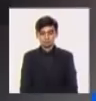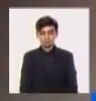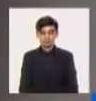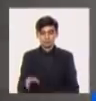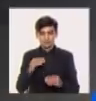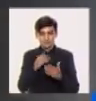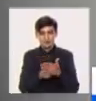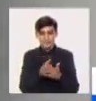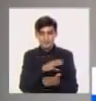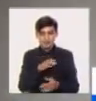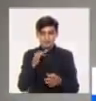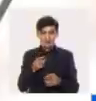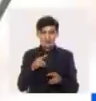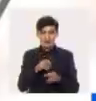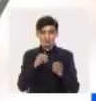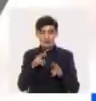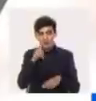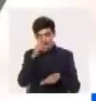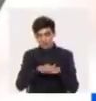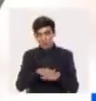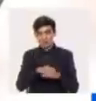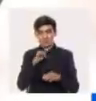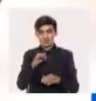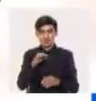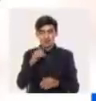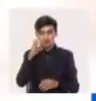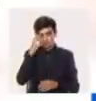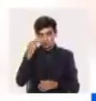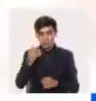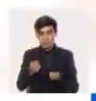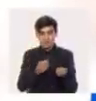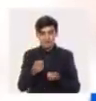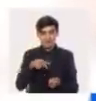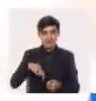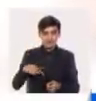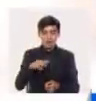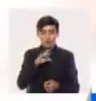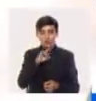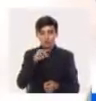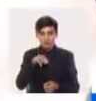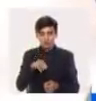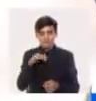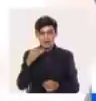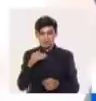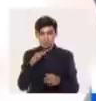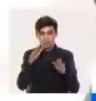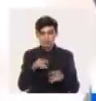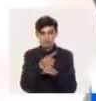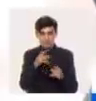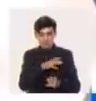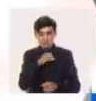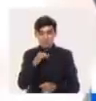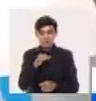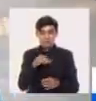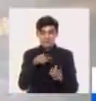Сүйінші хабарда азаматтарға арналған үкімет мемлекетті корпорациясының басқарушы директор Мұрат Жұманбай Фейсбуктегі парағында жазды.